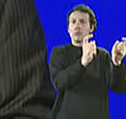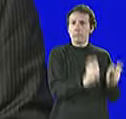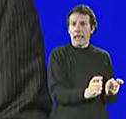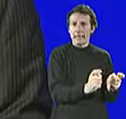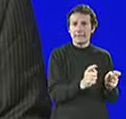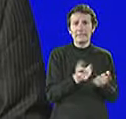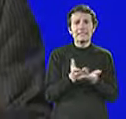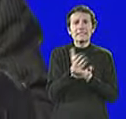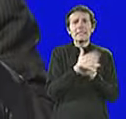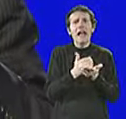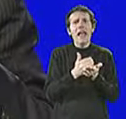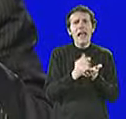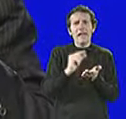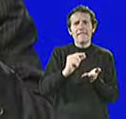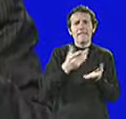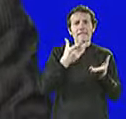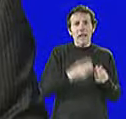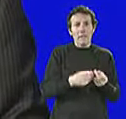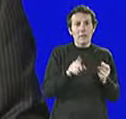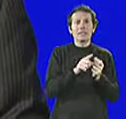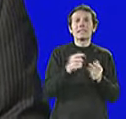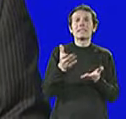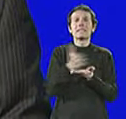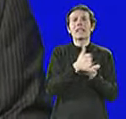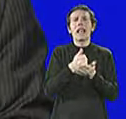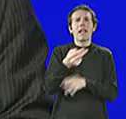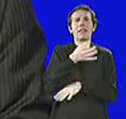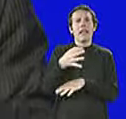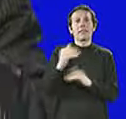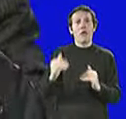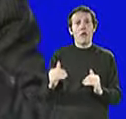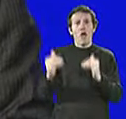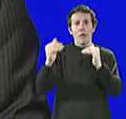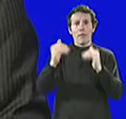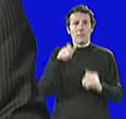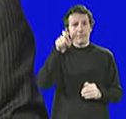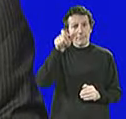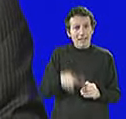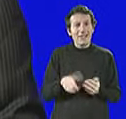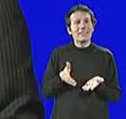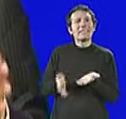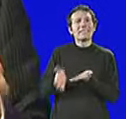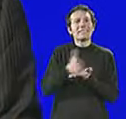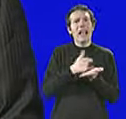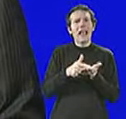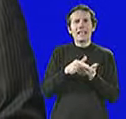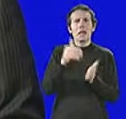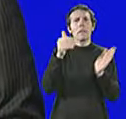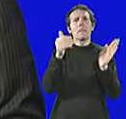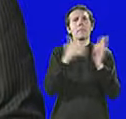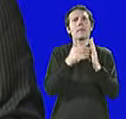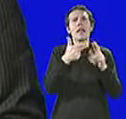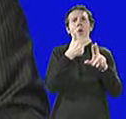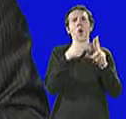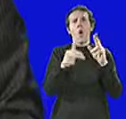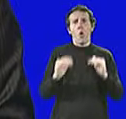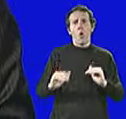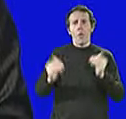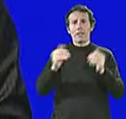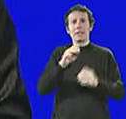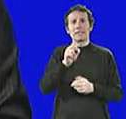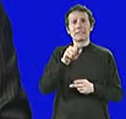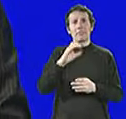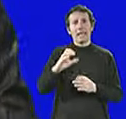sur les bas salaires et augmenter le salaire net, celui qui touche le salarié, de près de 1 000 euros au niveau du